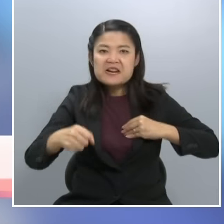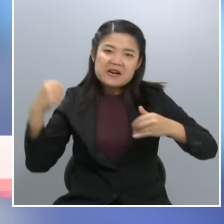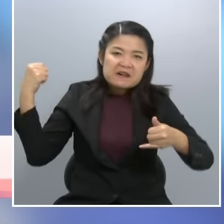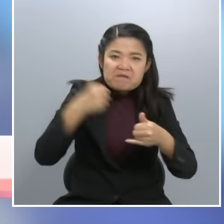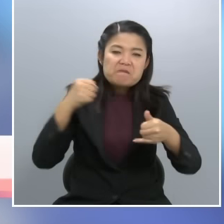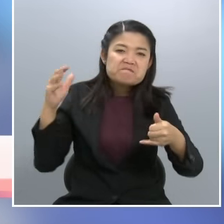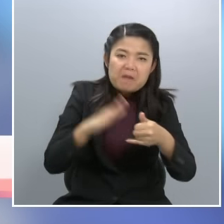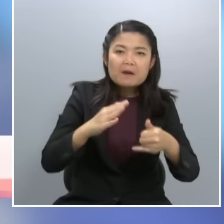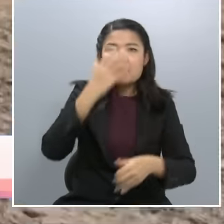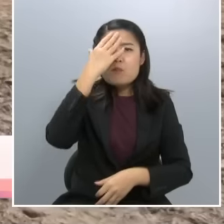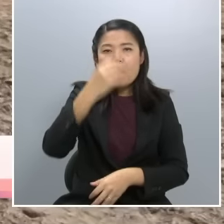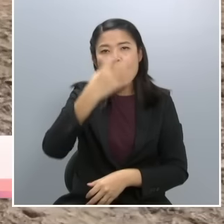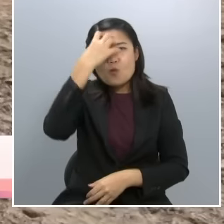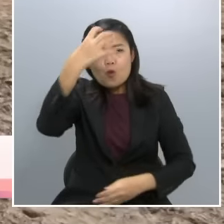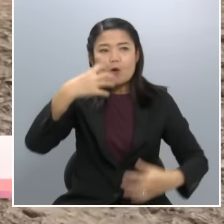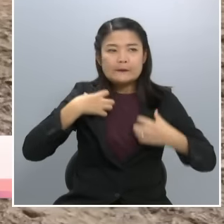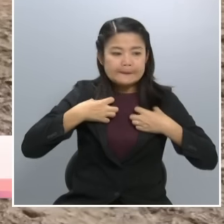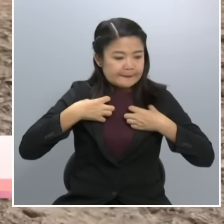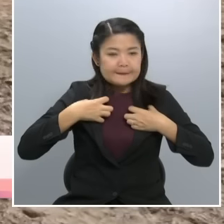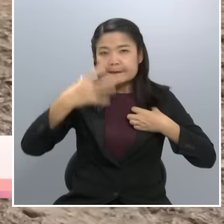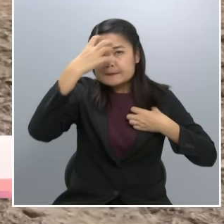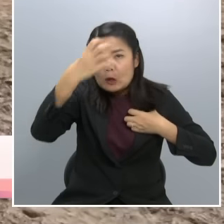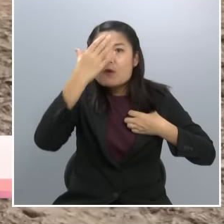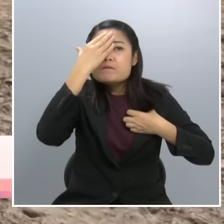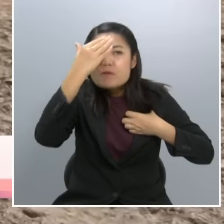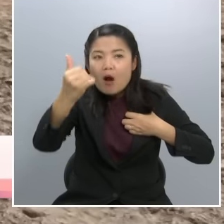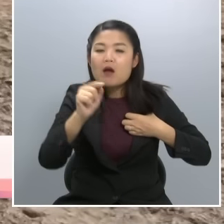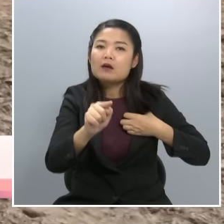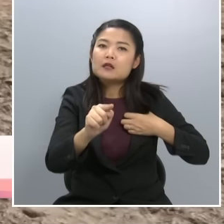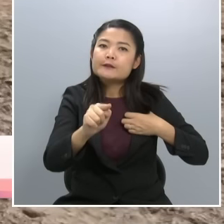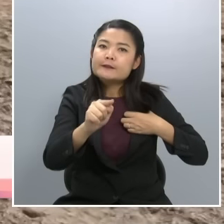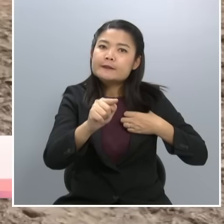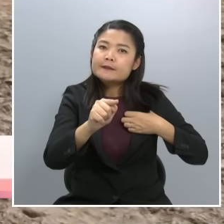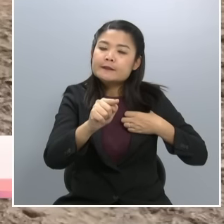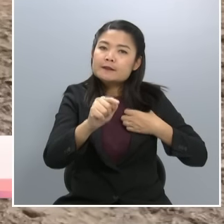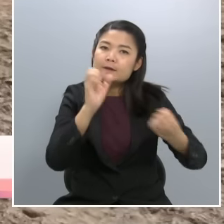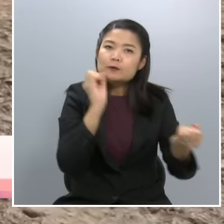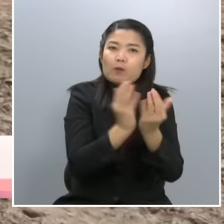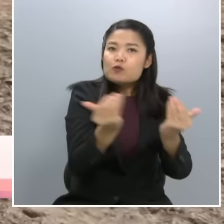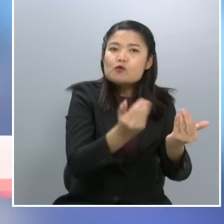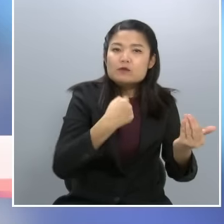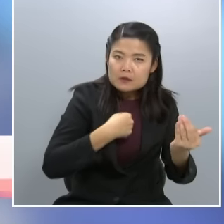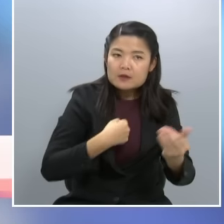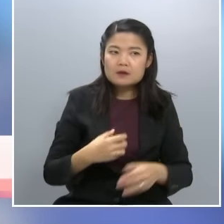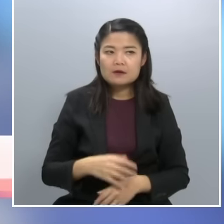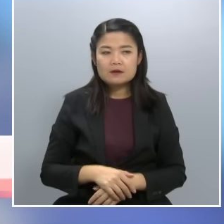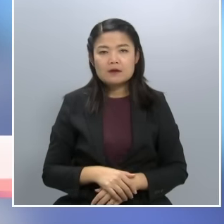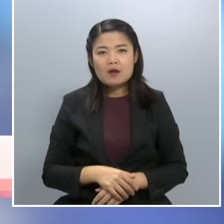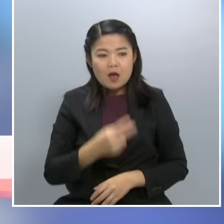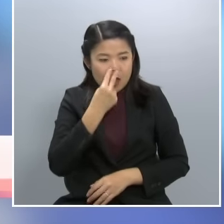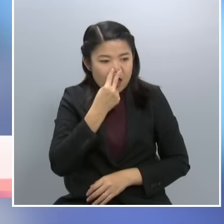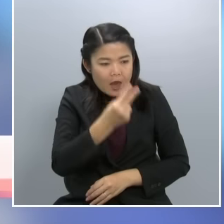เพราะด้วยอารมณ์โมโหแล้วโกรธที่เรวัฒมันทำกับลูกสาวของผมแล้วผมต้องเห็นหน้าลูกสาวผมทุก